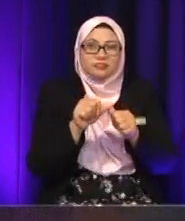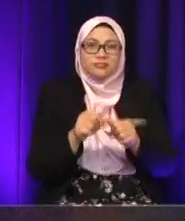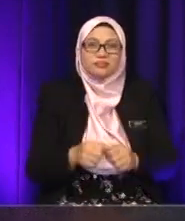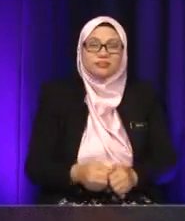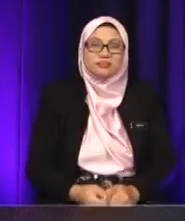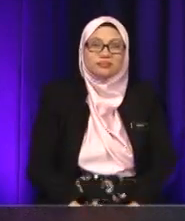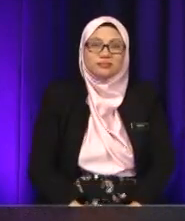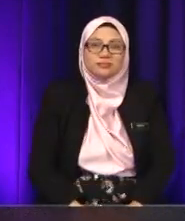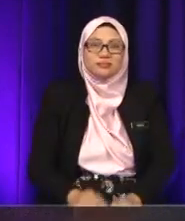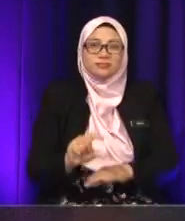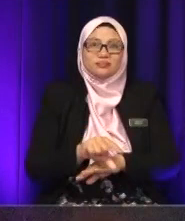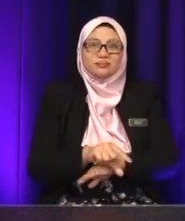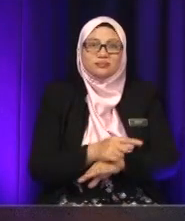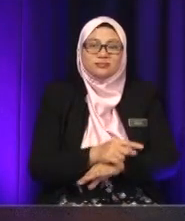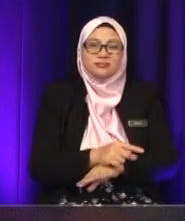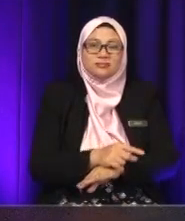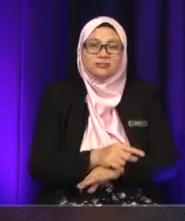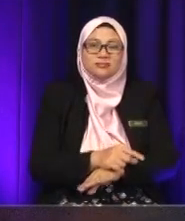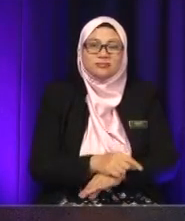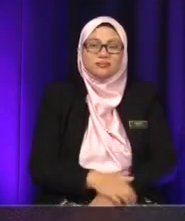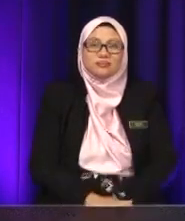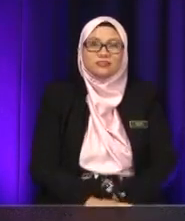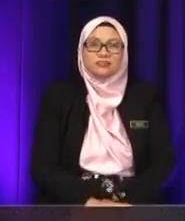pengguna Soluna juga oke